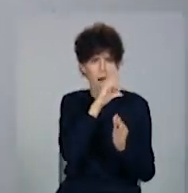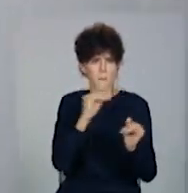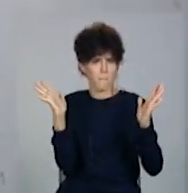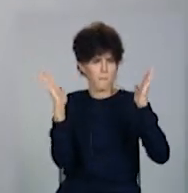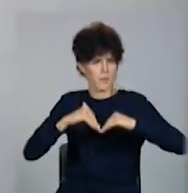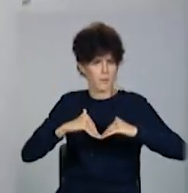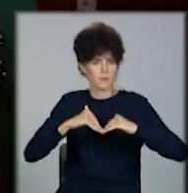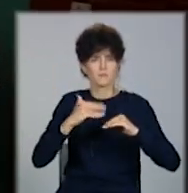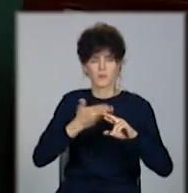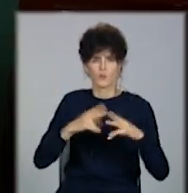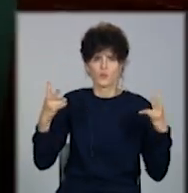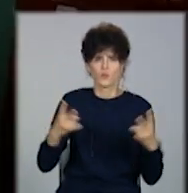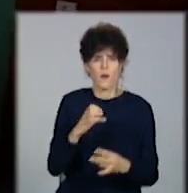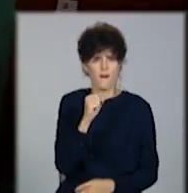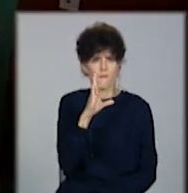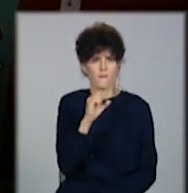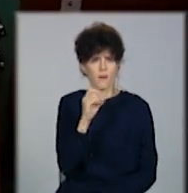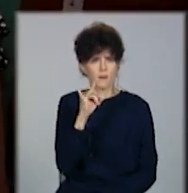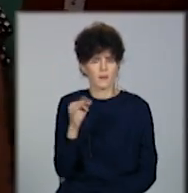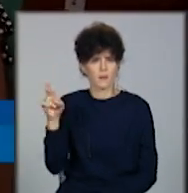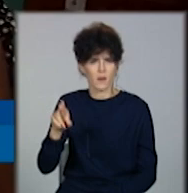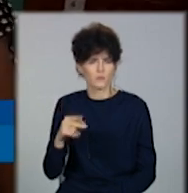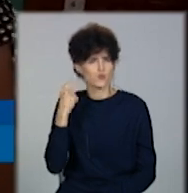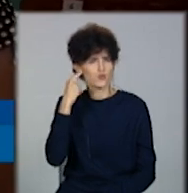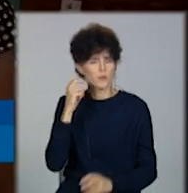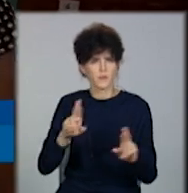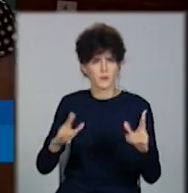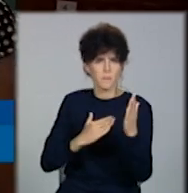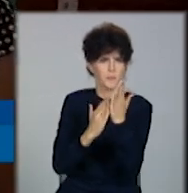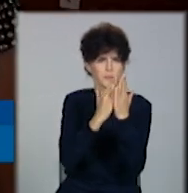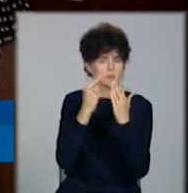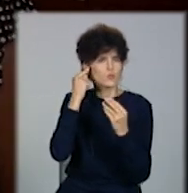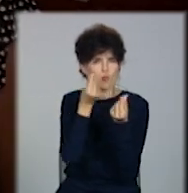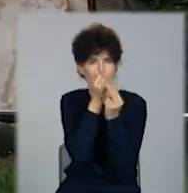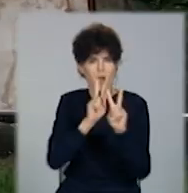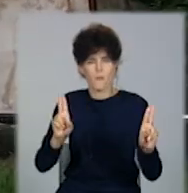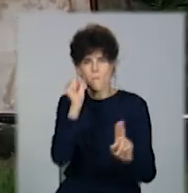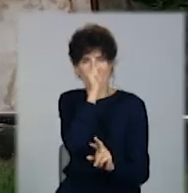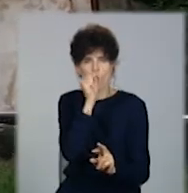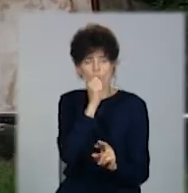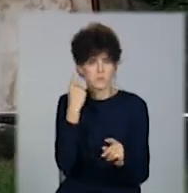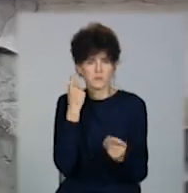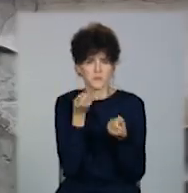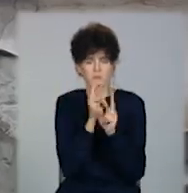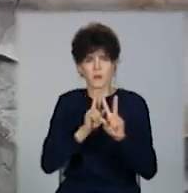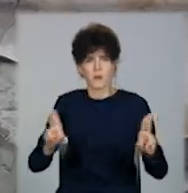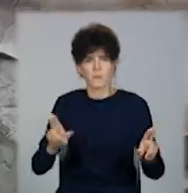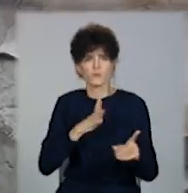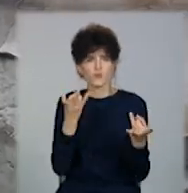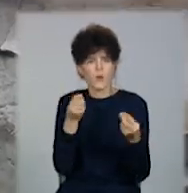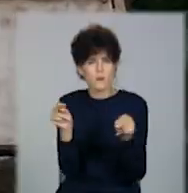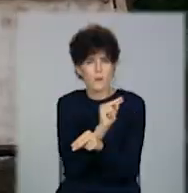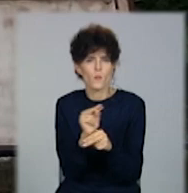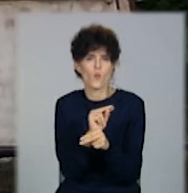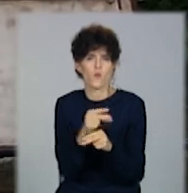завалитися. Ночью даже трещит дом. Слышно, как от ветки на морозе хруст такой. Не те, що капітального, поточного